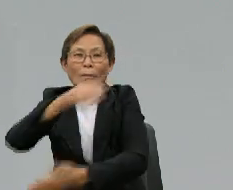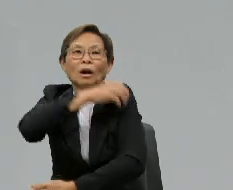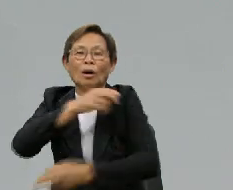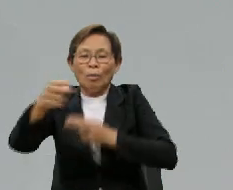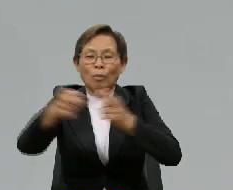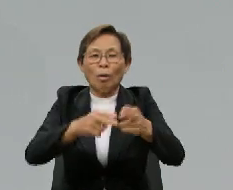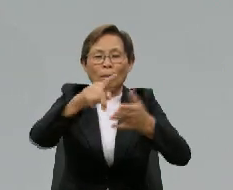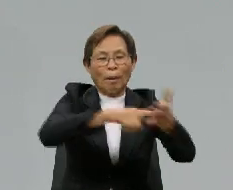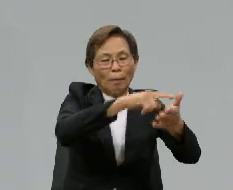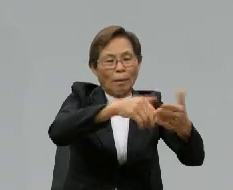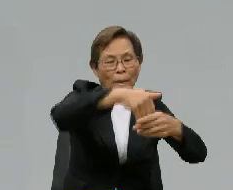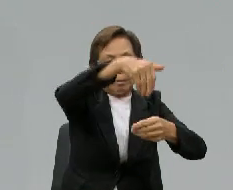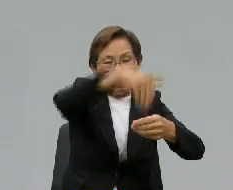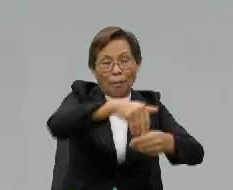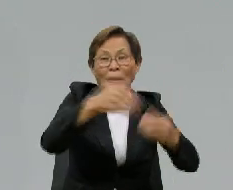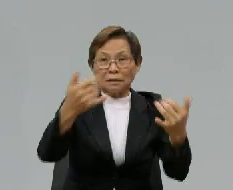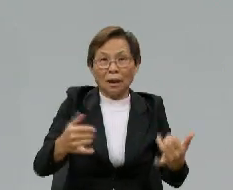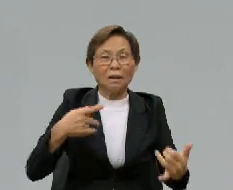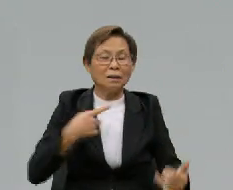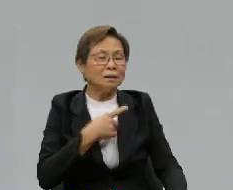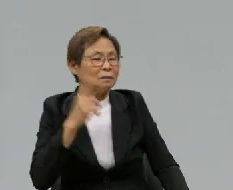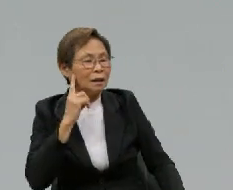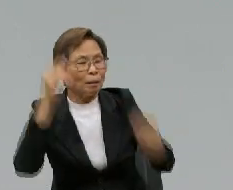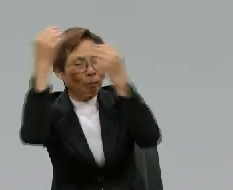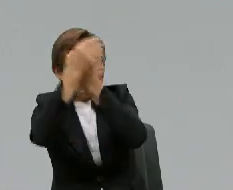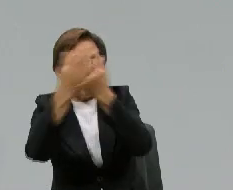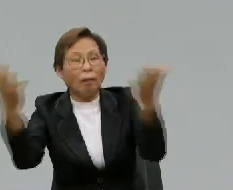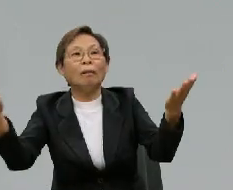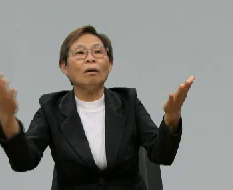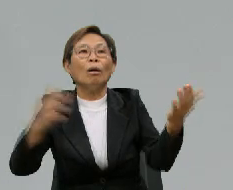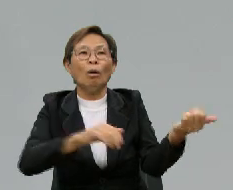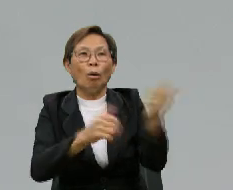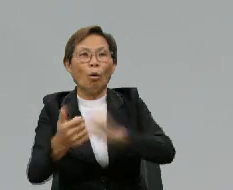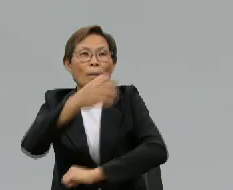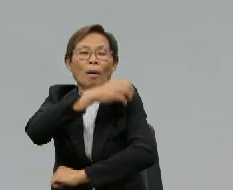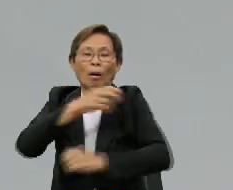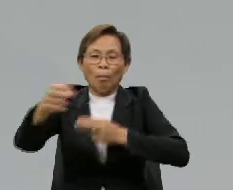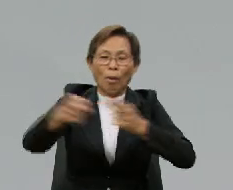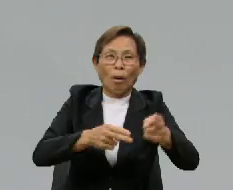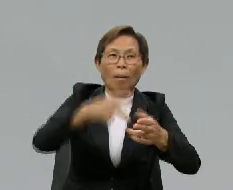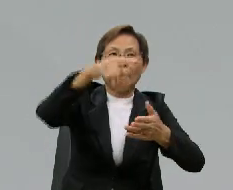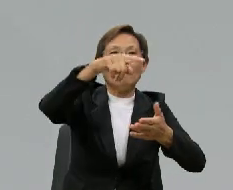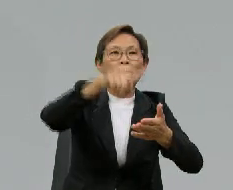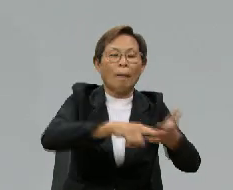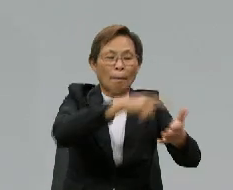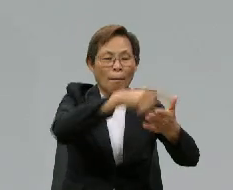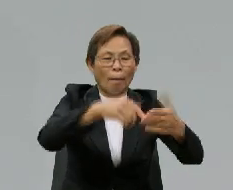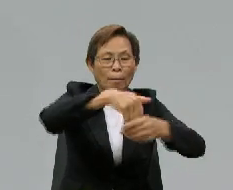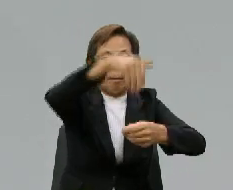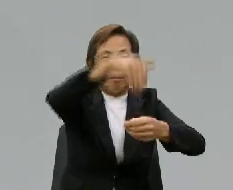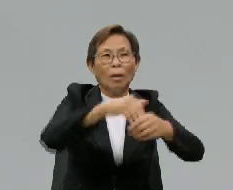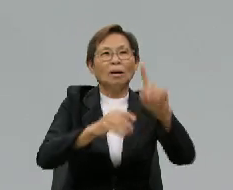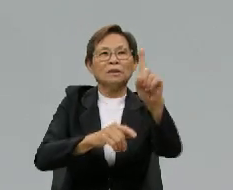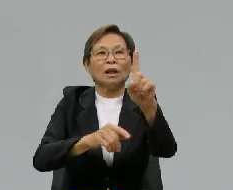Pegawai Pengurus Pilihan Raya. Dan sekarang ini kita nak mendengar pengumuman rasmi yang akan disampaikan oleh Pegawai Pengurus Pilihan Raya di